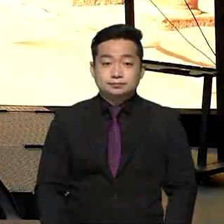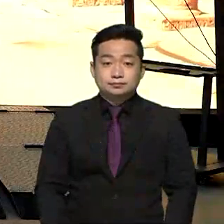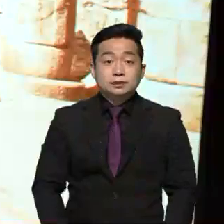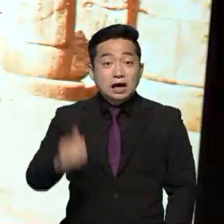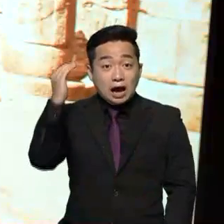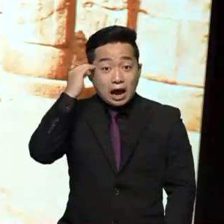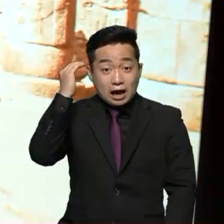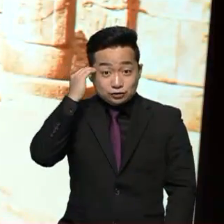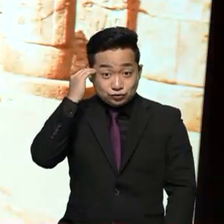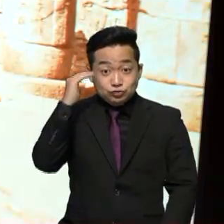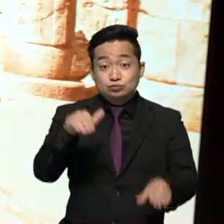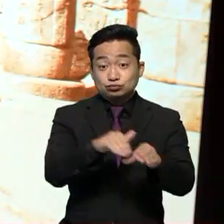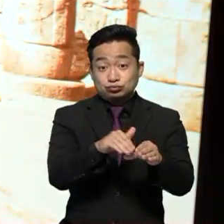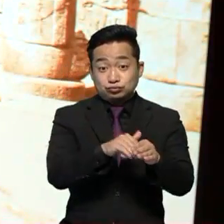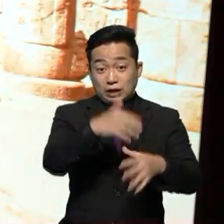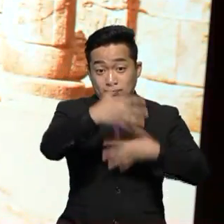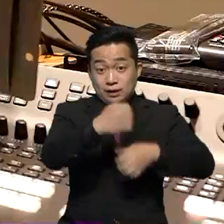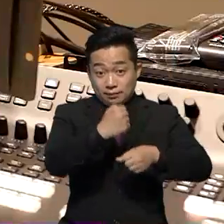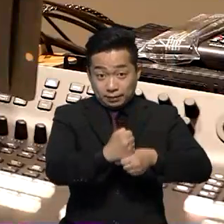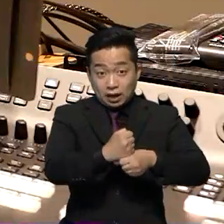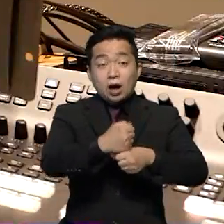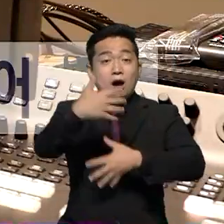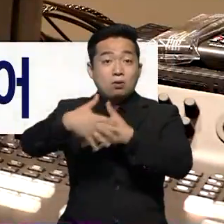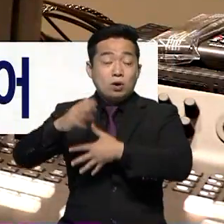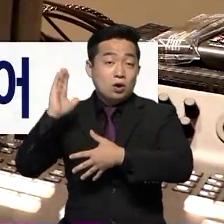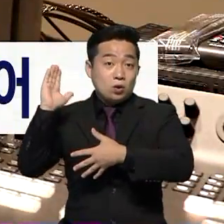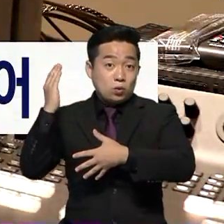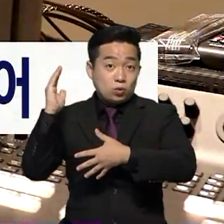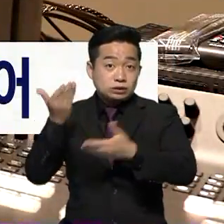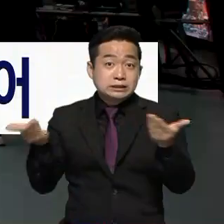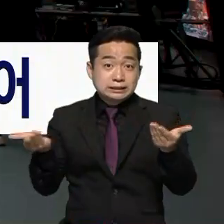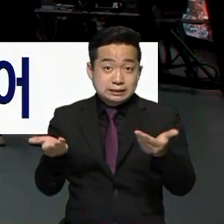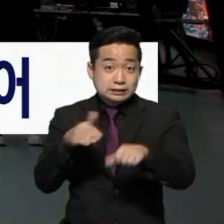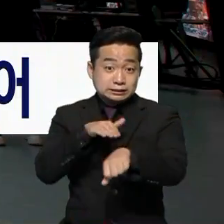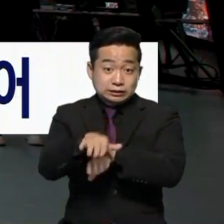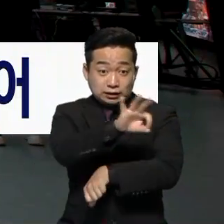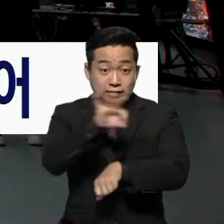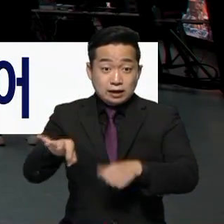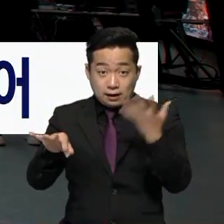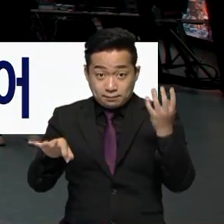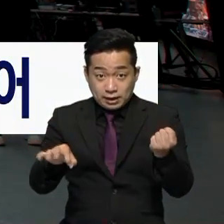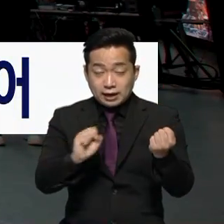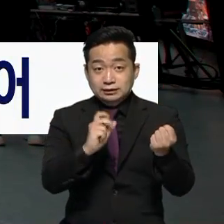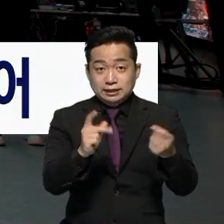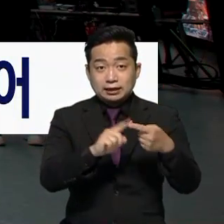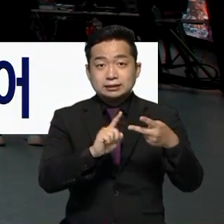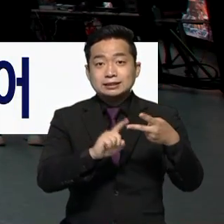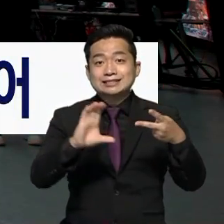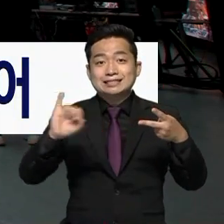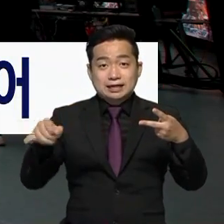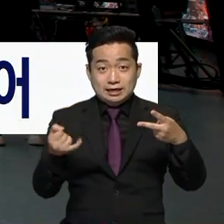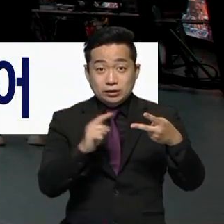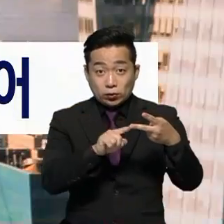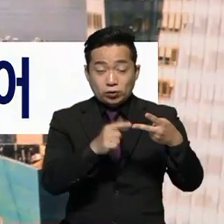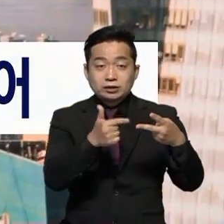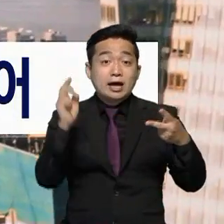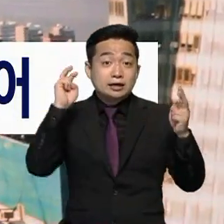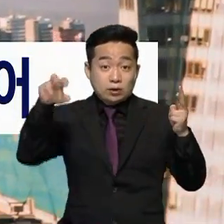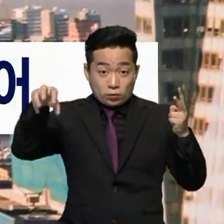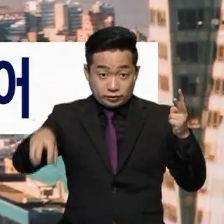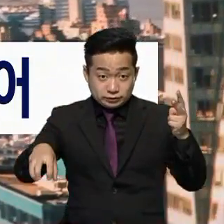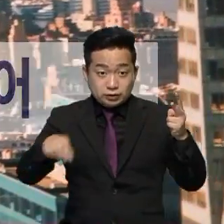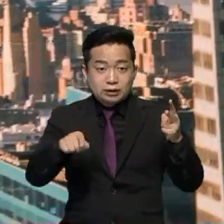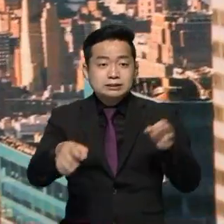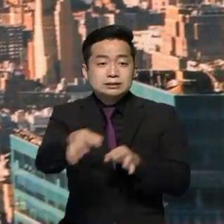K-콘텐츠가 급부상하고 동영상 콘텐츠가 다양한 비즈니스 수단으로 활용되면서 SK텔레콤이나 CJ E&M 같은 대기업들도 최근